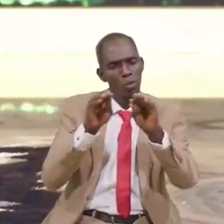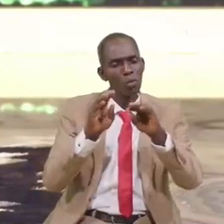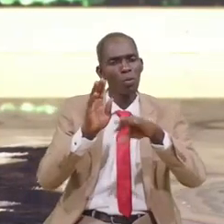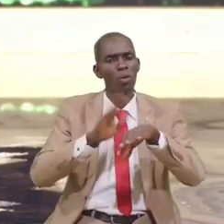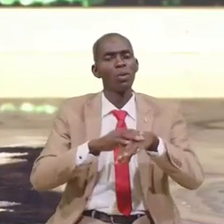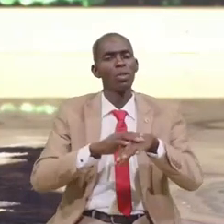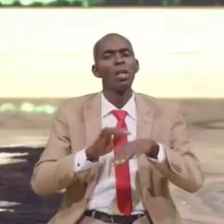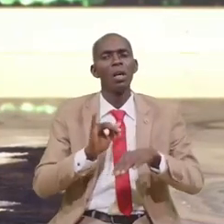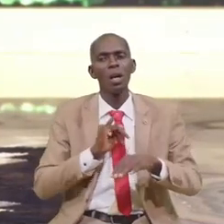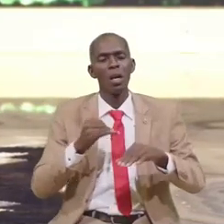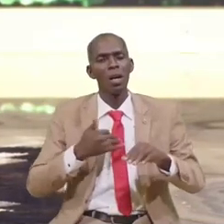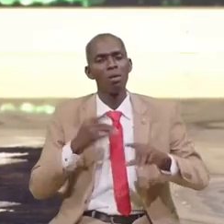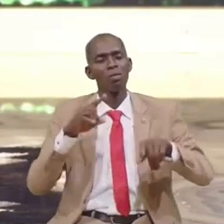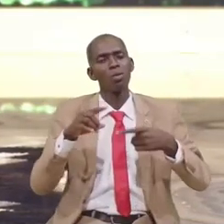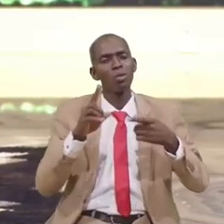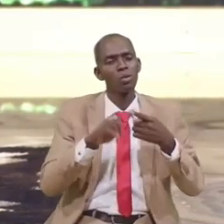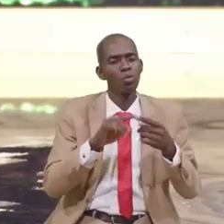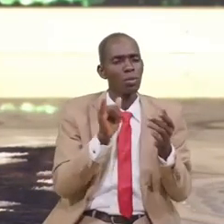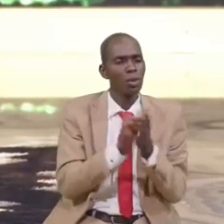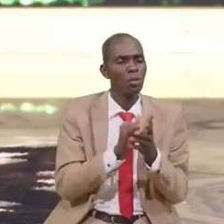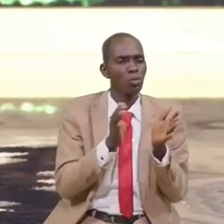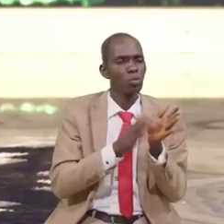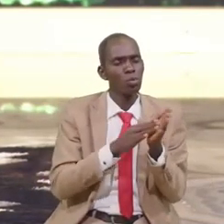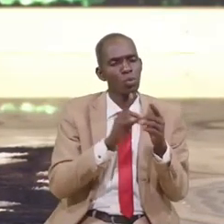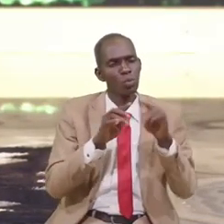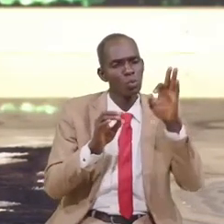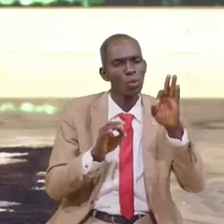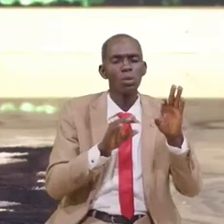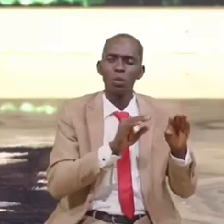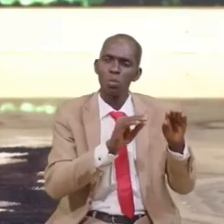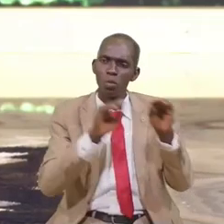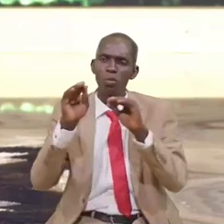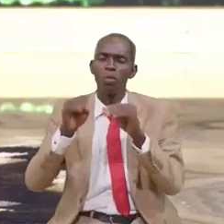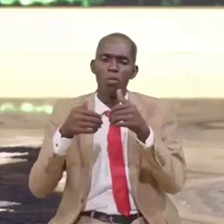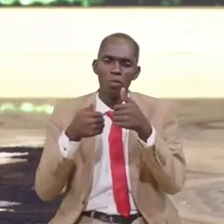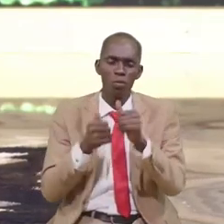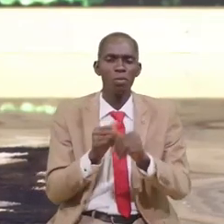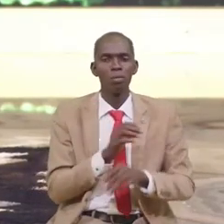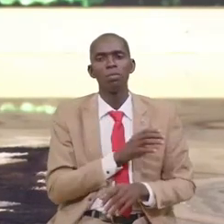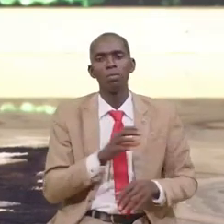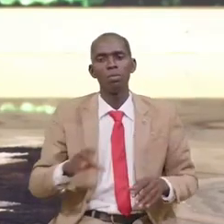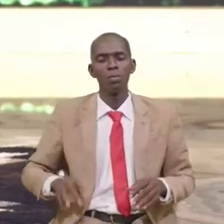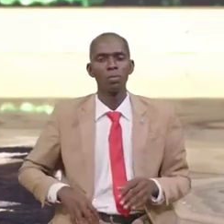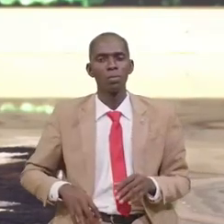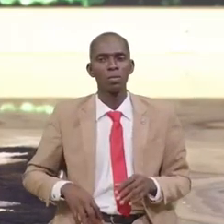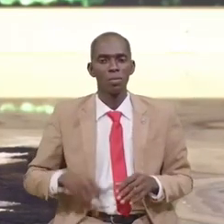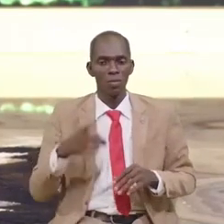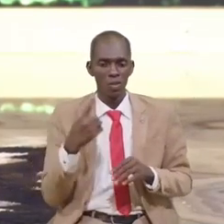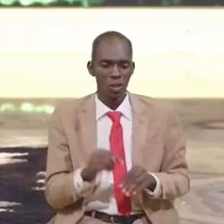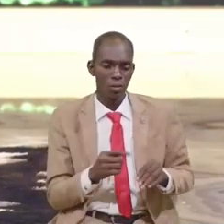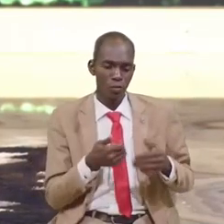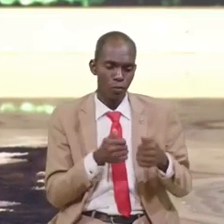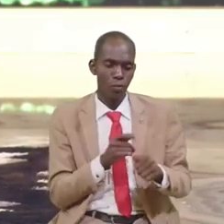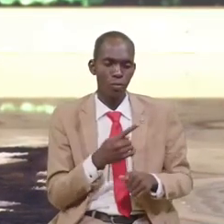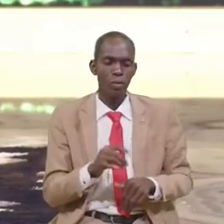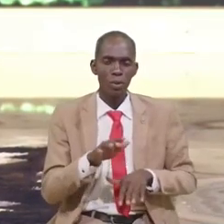Et voici ce que j'ai traversé, avancez. Suivez Christ, les déplacements de